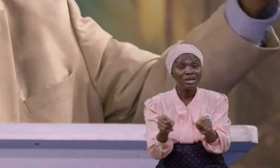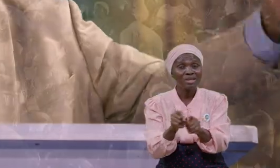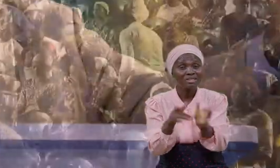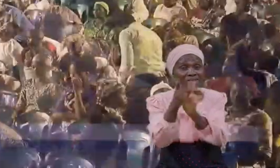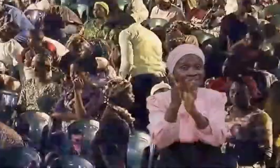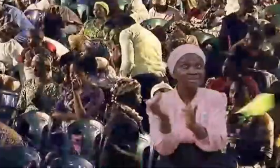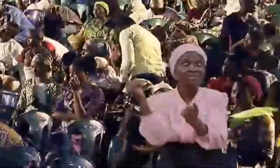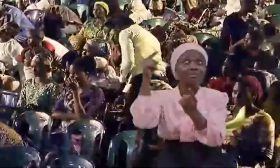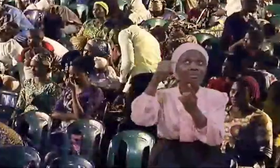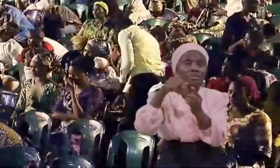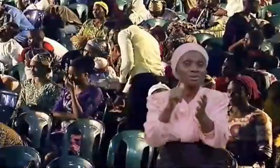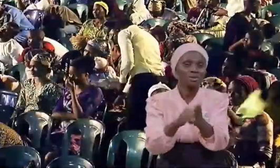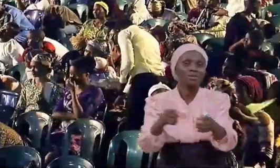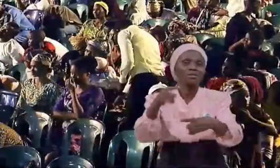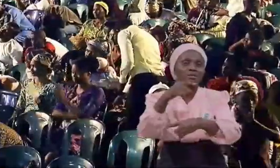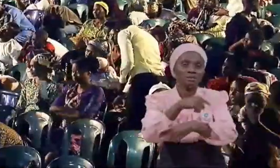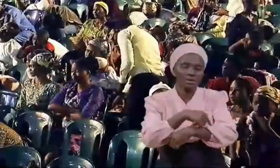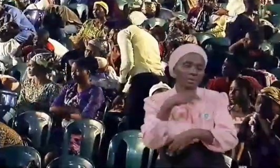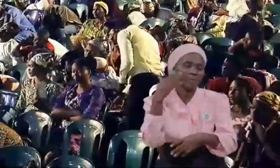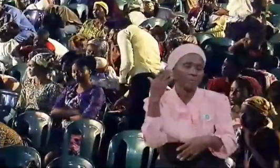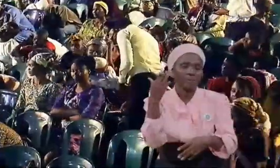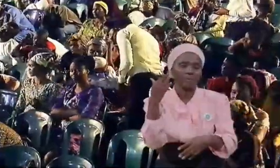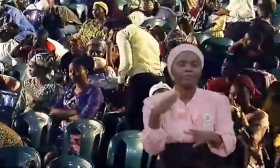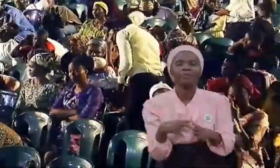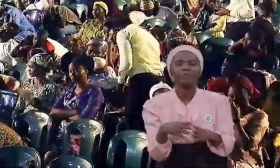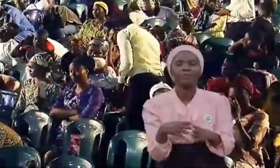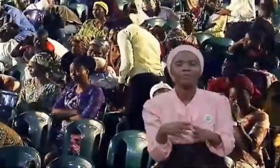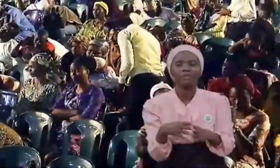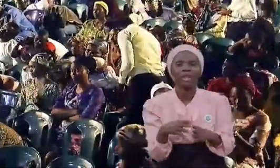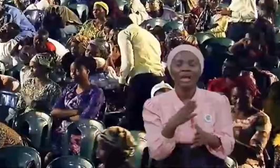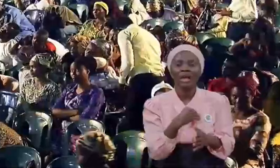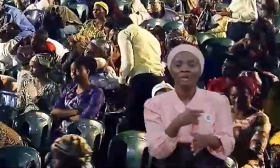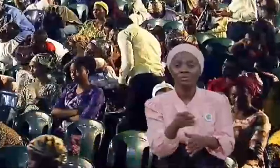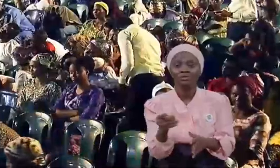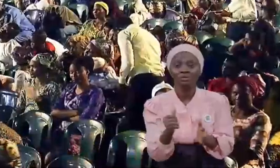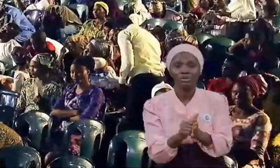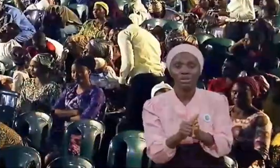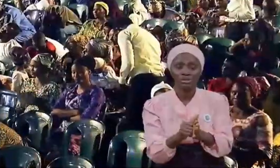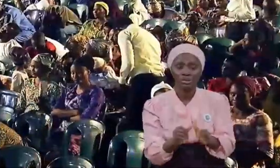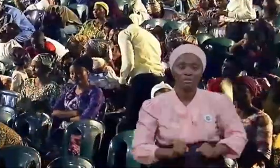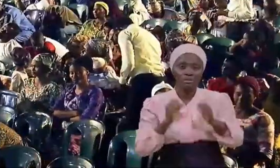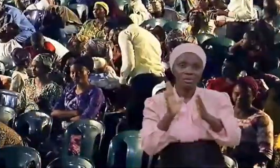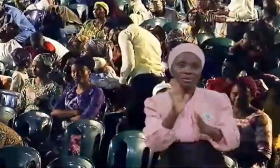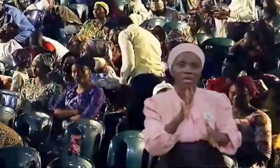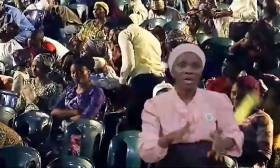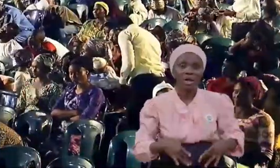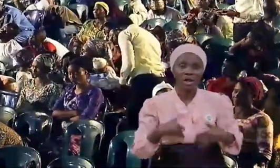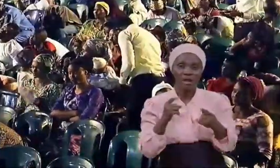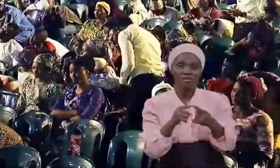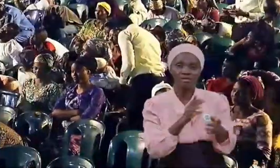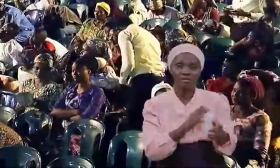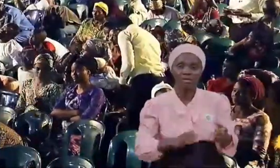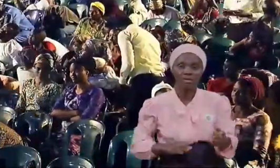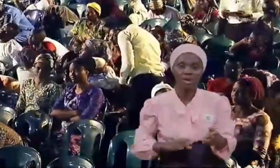Maintenant, vous qui l'avez fait depuis le jeudi jusqu'à ce jour, rappelez-vous, il y aura le banquet